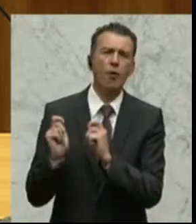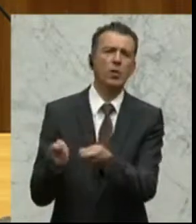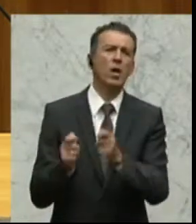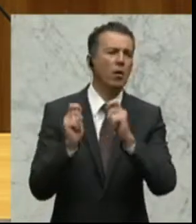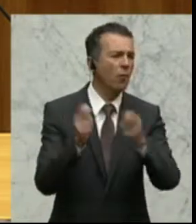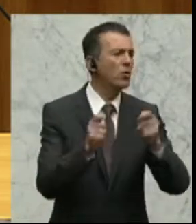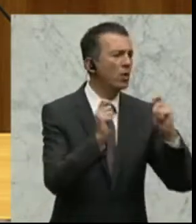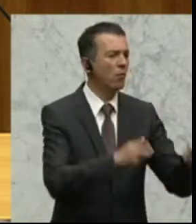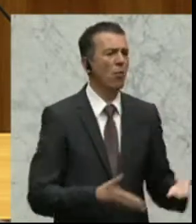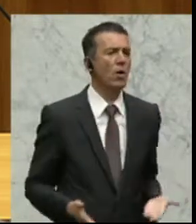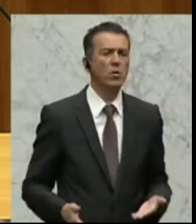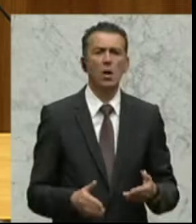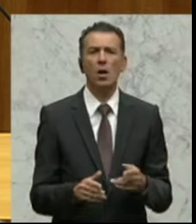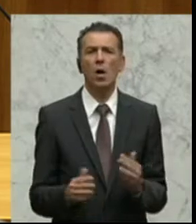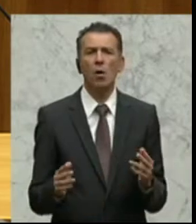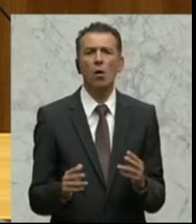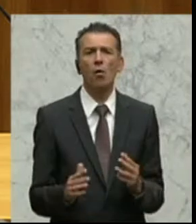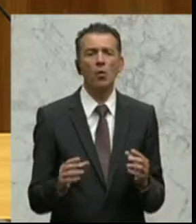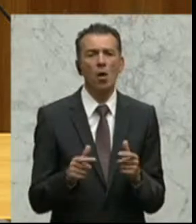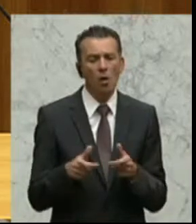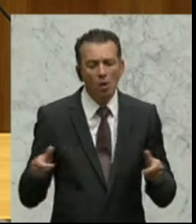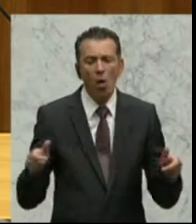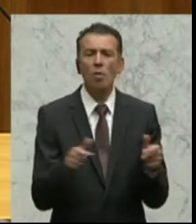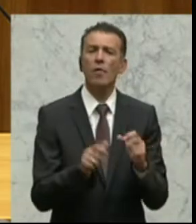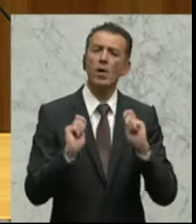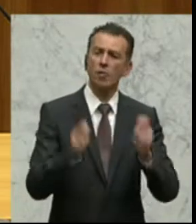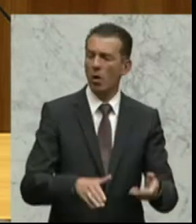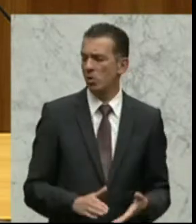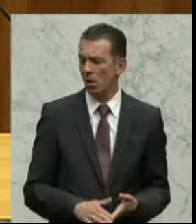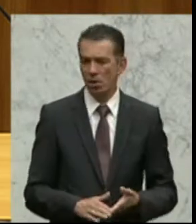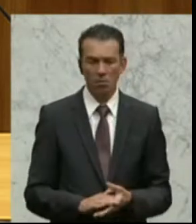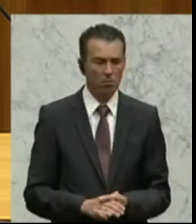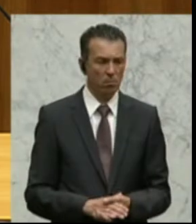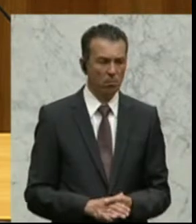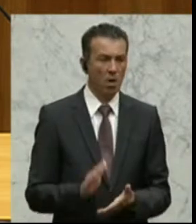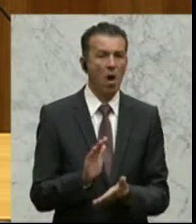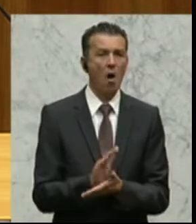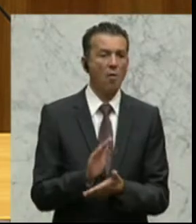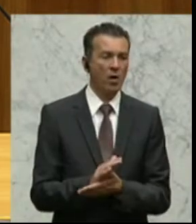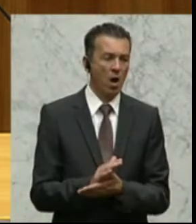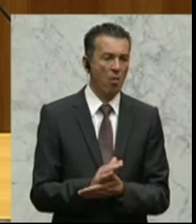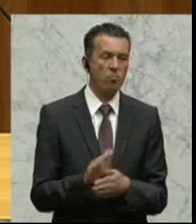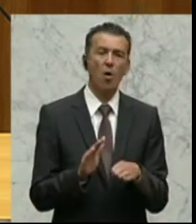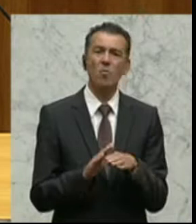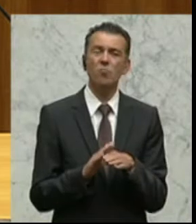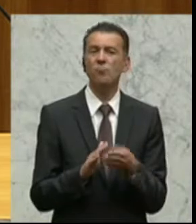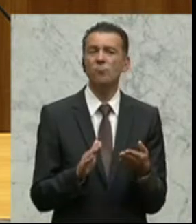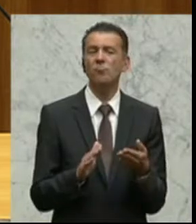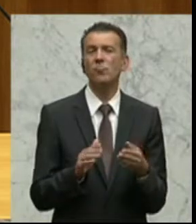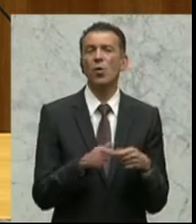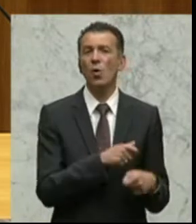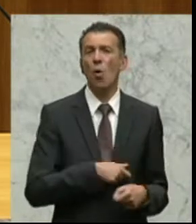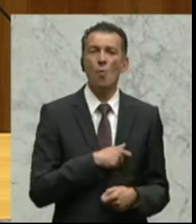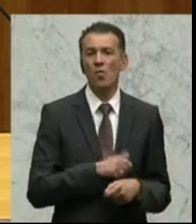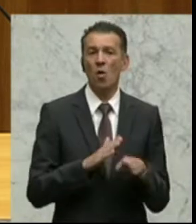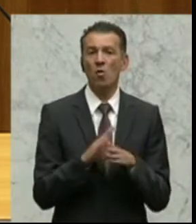der Konvent hat Vorschläge gebracht, na glauben Sie, dass die Aufgaben- und Deregulierungskommission das Rad neu erfindet? Na, die